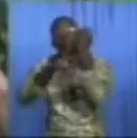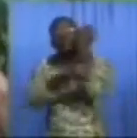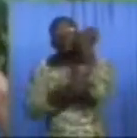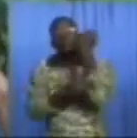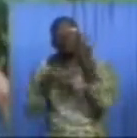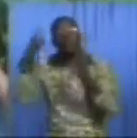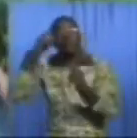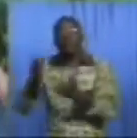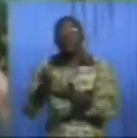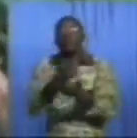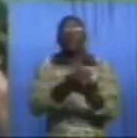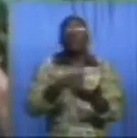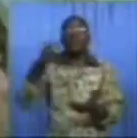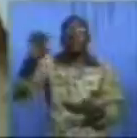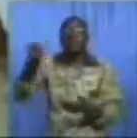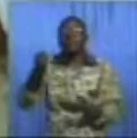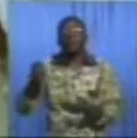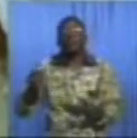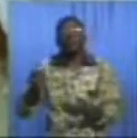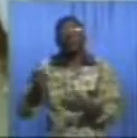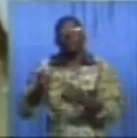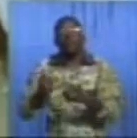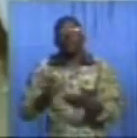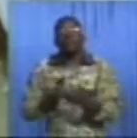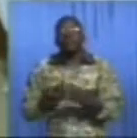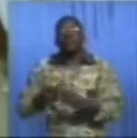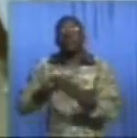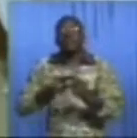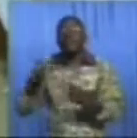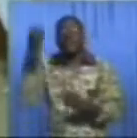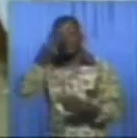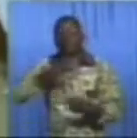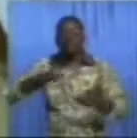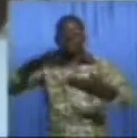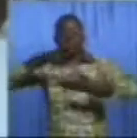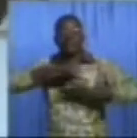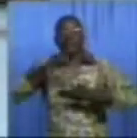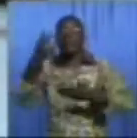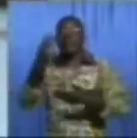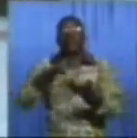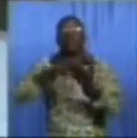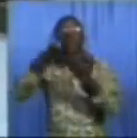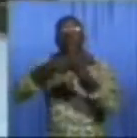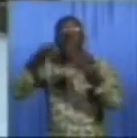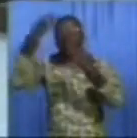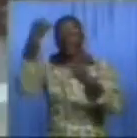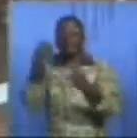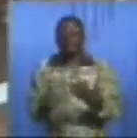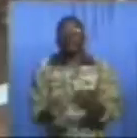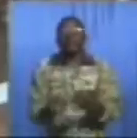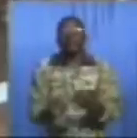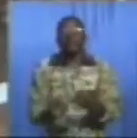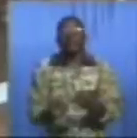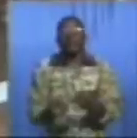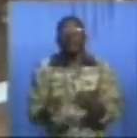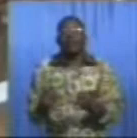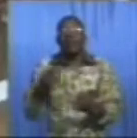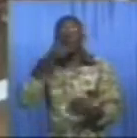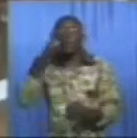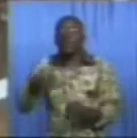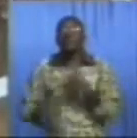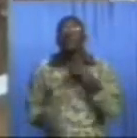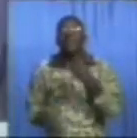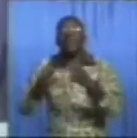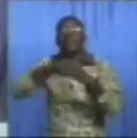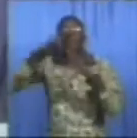des collectivités, donc, et aussi donc des bénéficiaires. L'Union européenne est satisfaite des deux projets qui s'achèvent. On doit dire que les